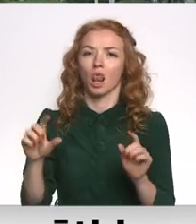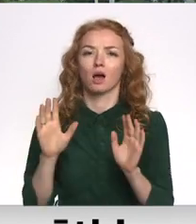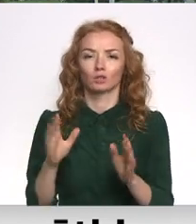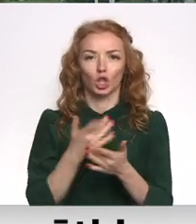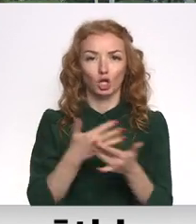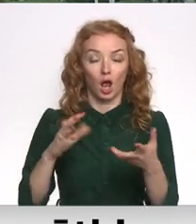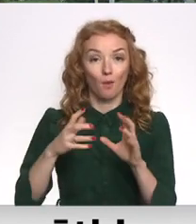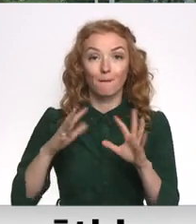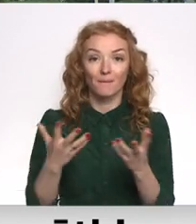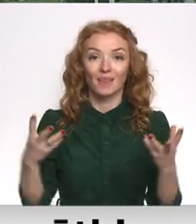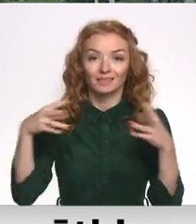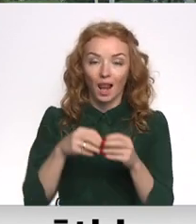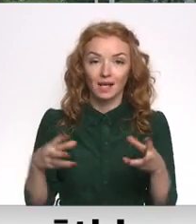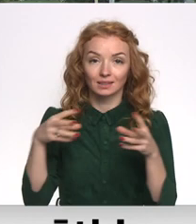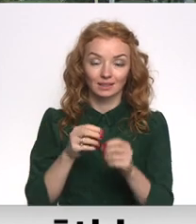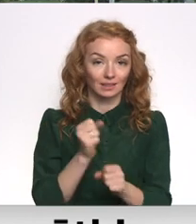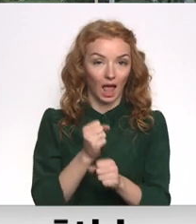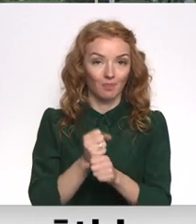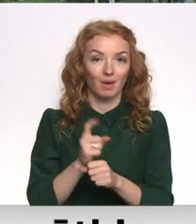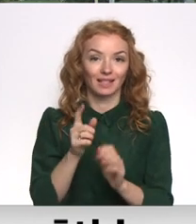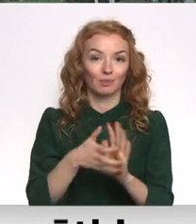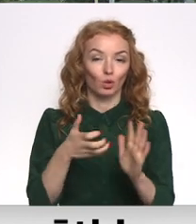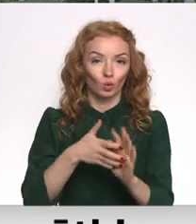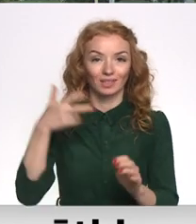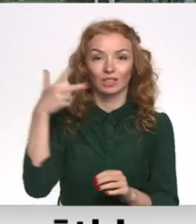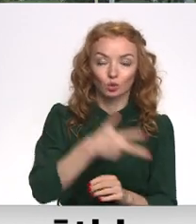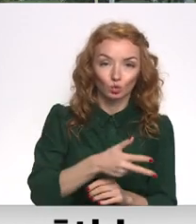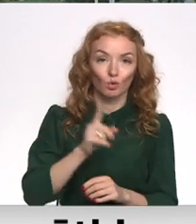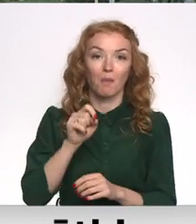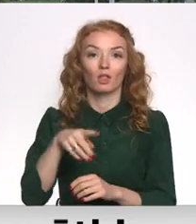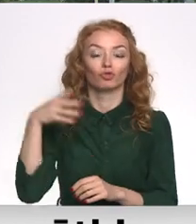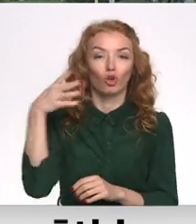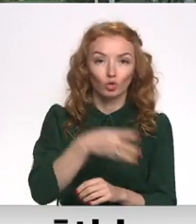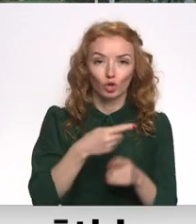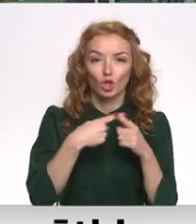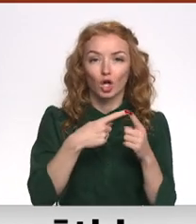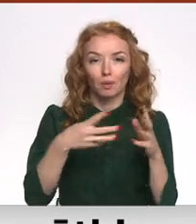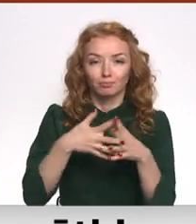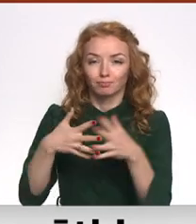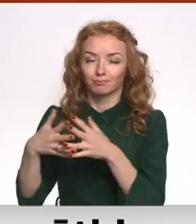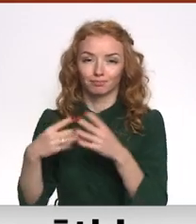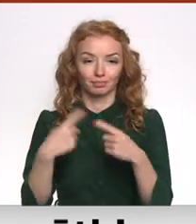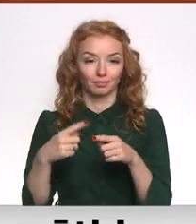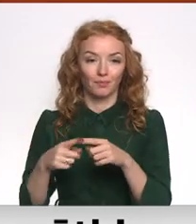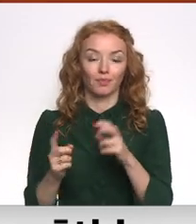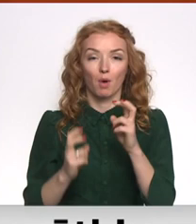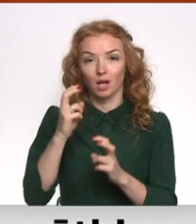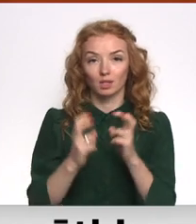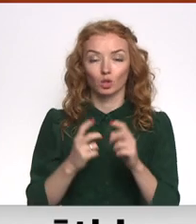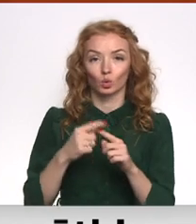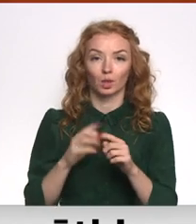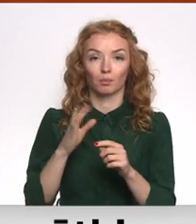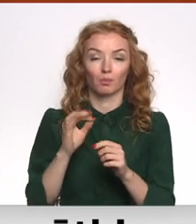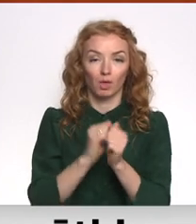bet selekcijas darbā pat tiek izmantotas 3000 un 4000 variācijas. Pārstrādes un bioķīmijas